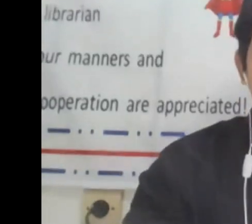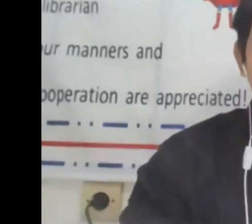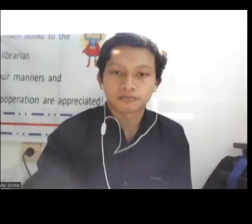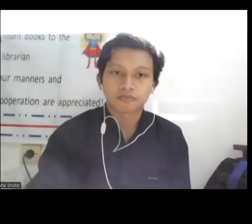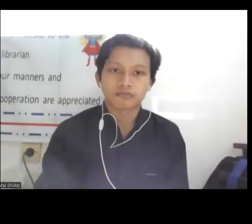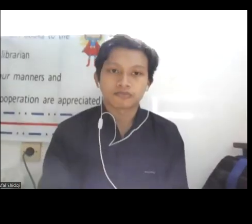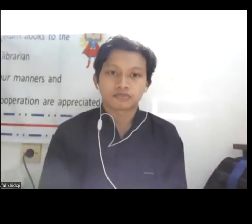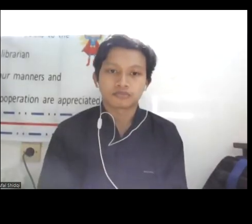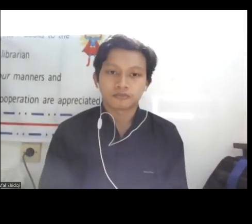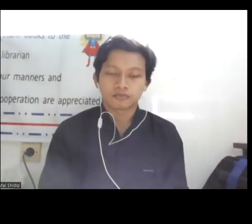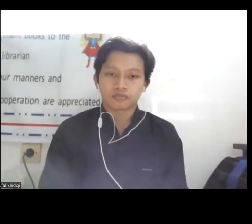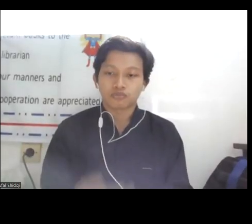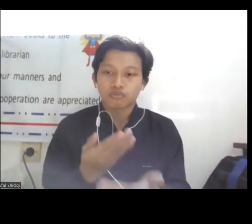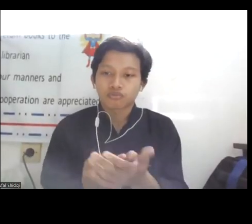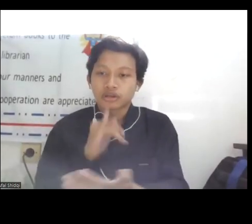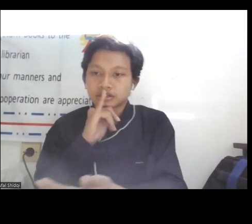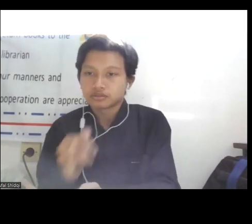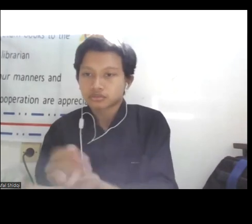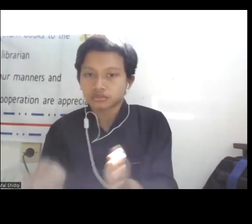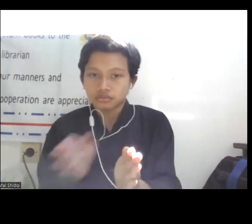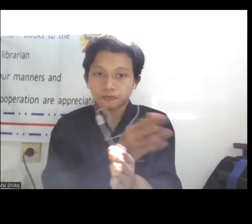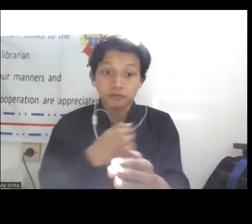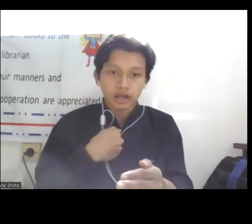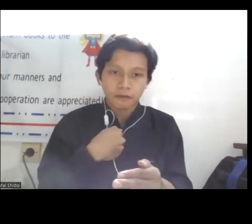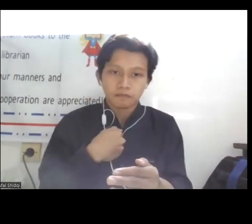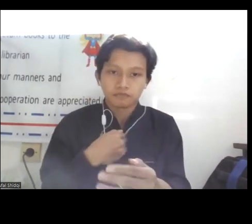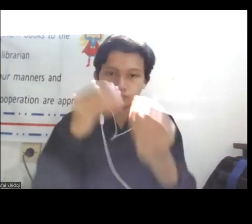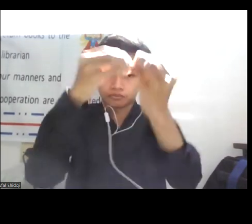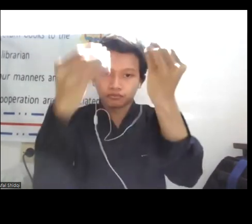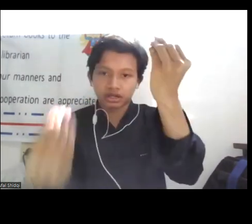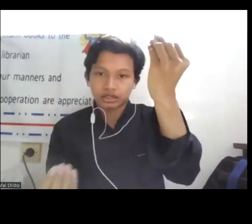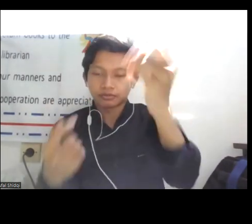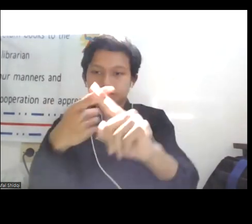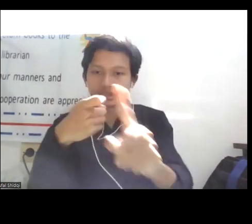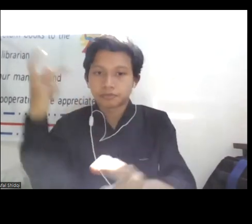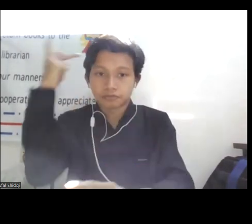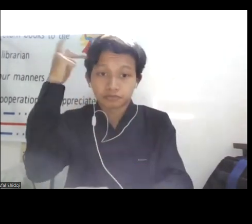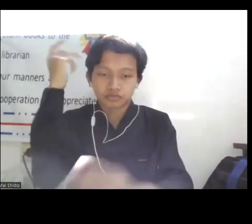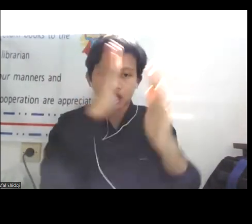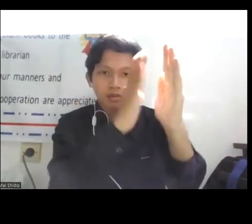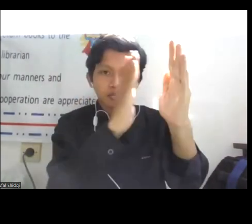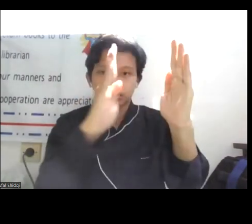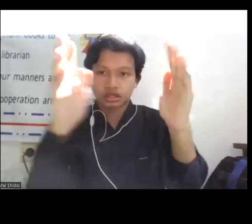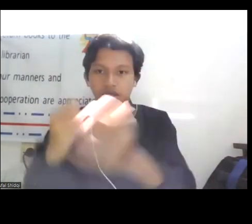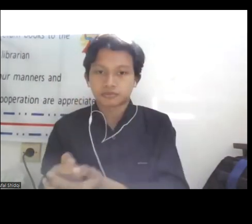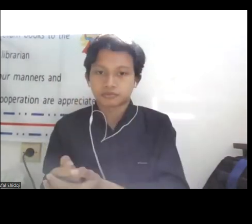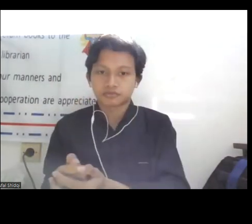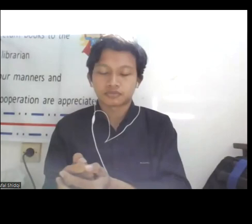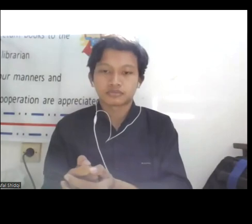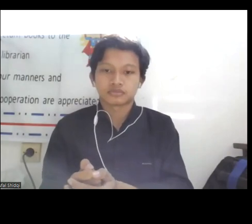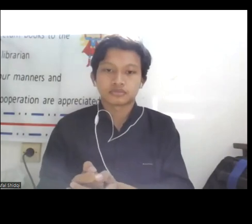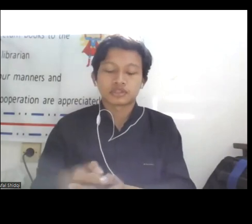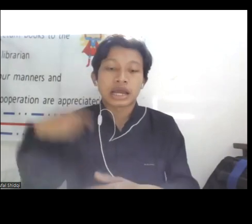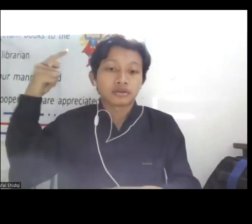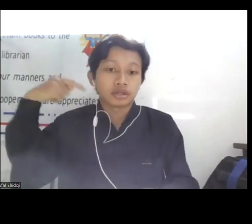mohon izin Sebelumnya saya mewakili Ibu Kepala perpustakaan UIN Sunan Kalijaga Ibu Dokter